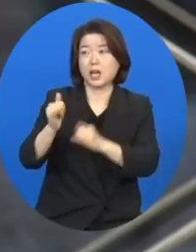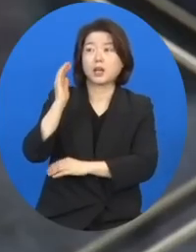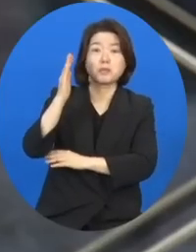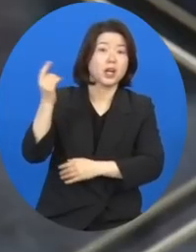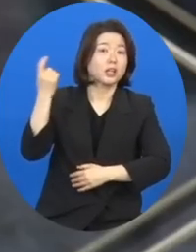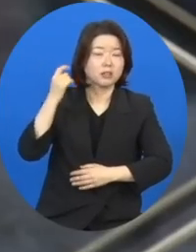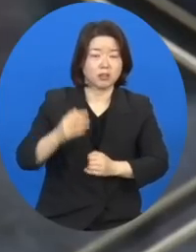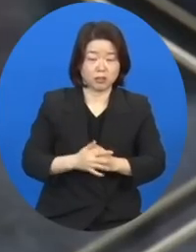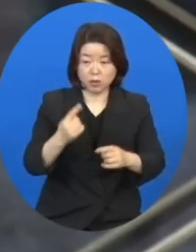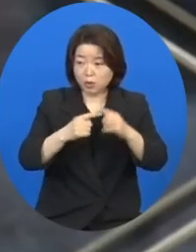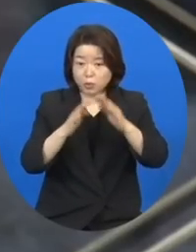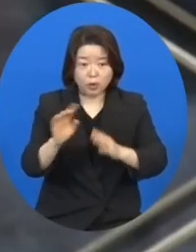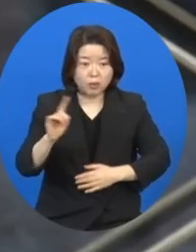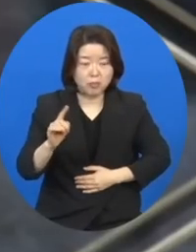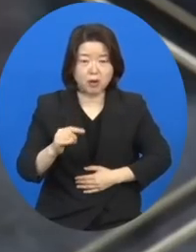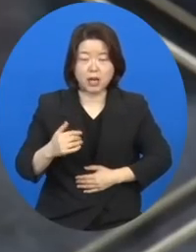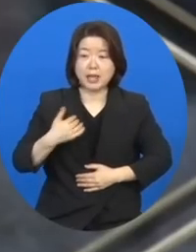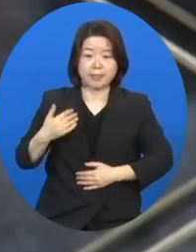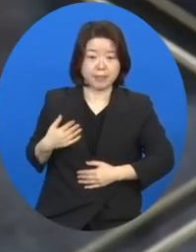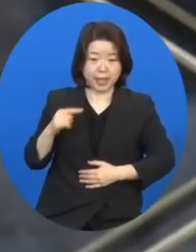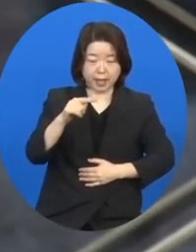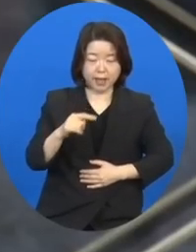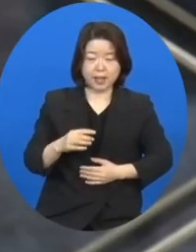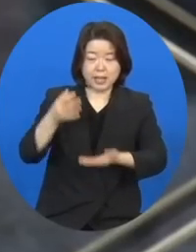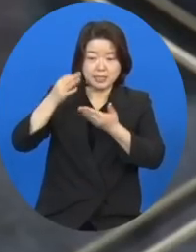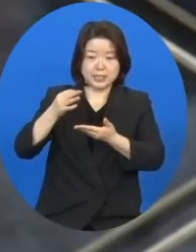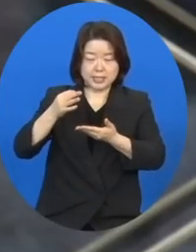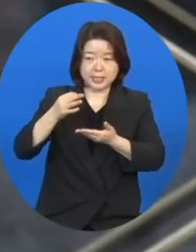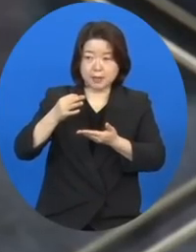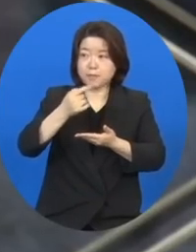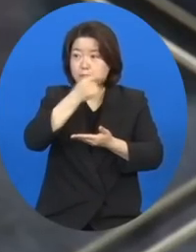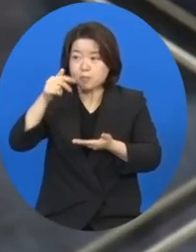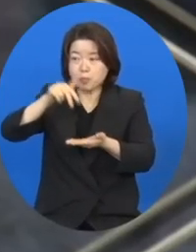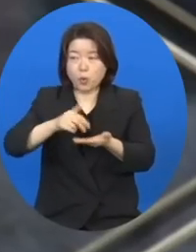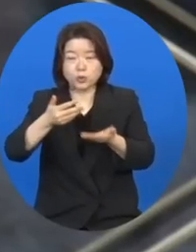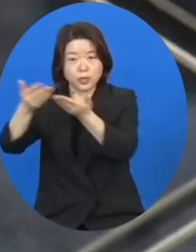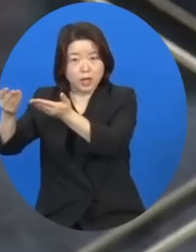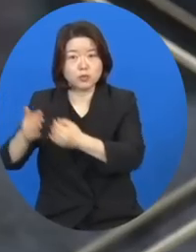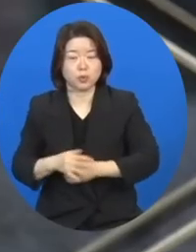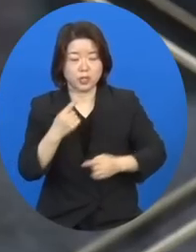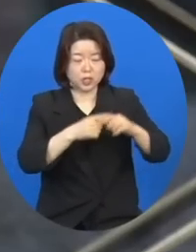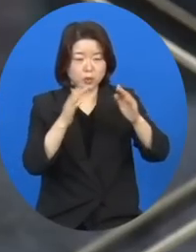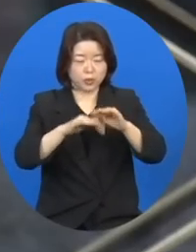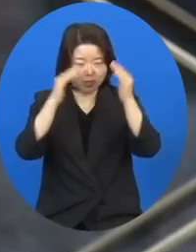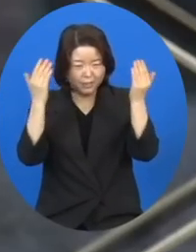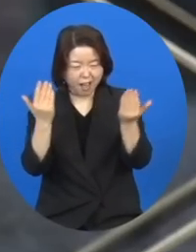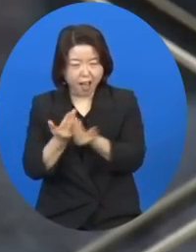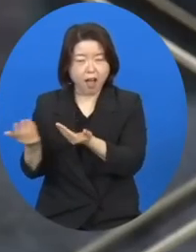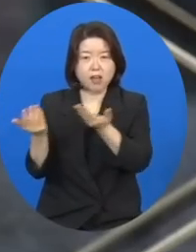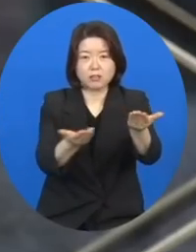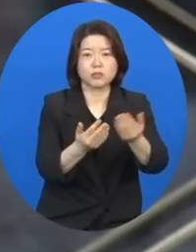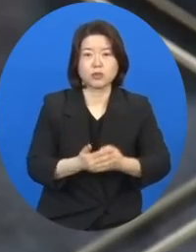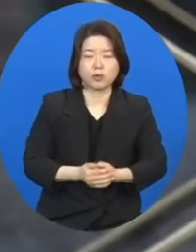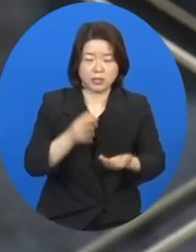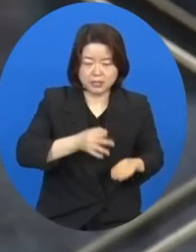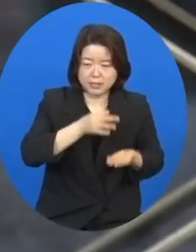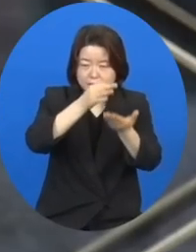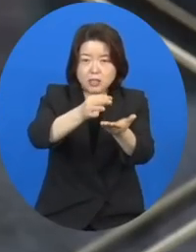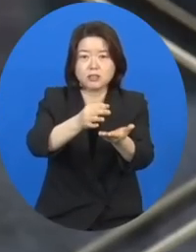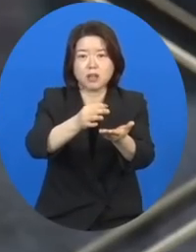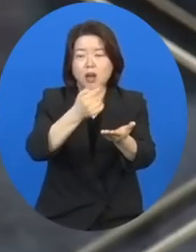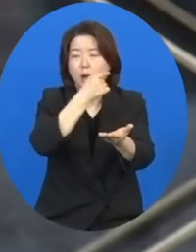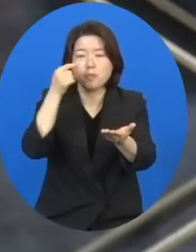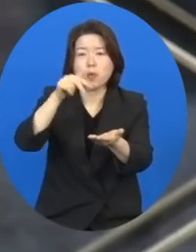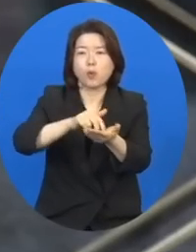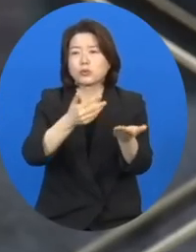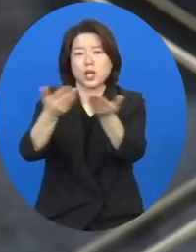뭔데 맞보증을 쓰면서 자기의 재산을 다 담보를 걸면서 이 교회를 위해서 다 드렸냐 이거예요. 왜 그랬을까요?